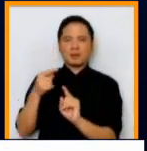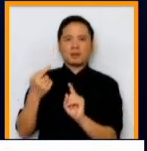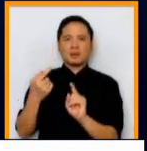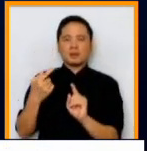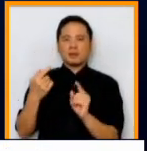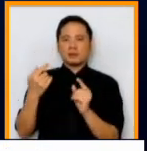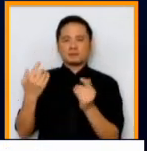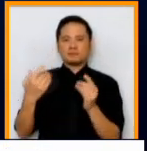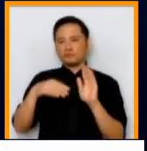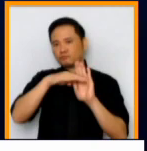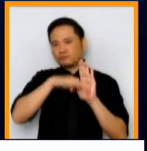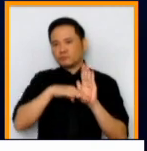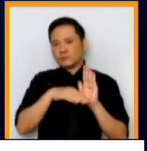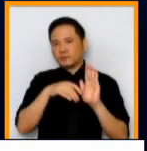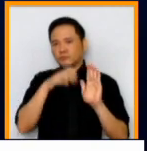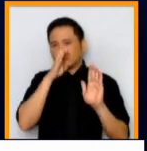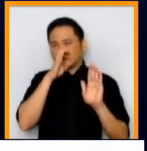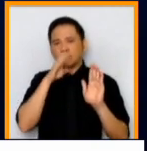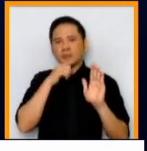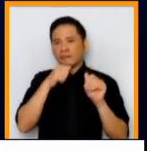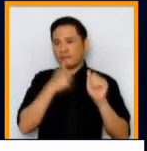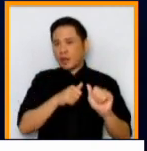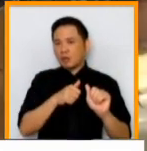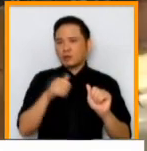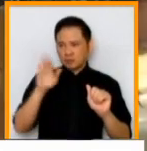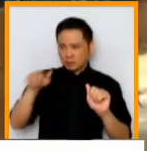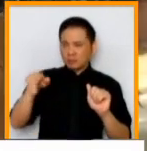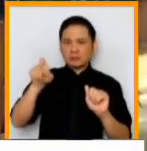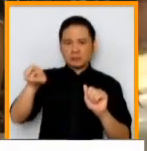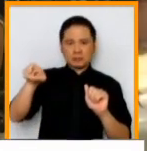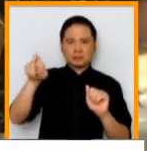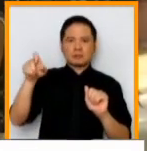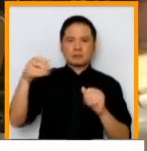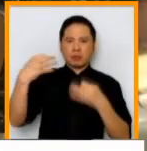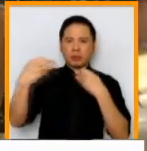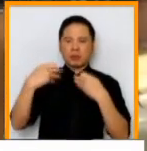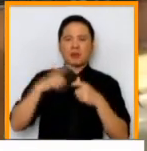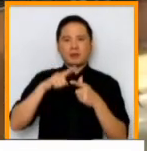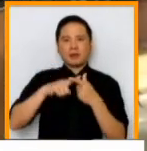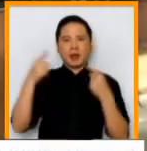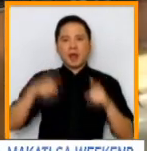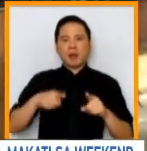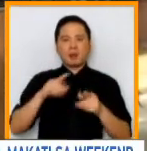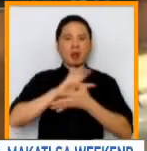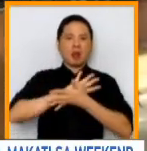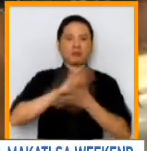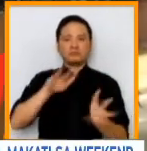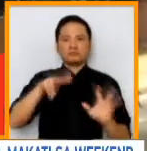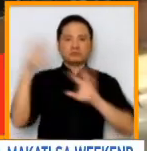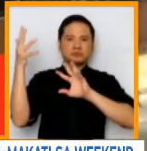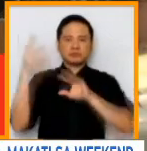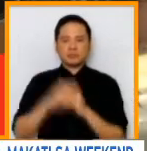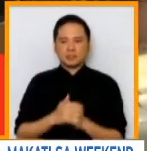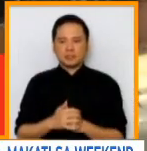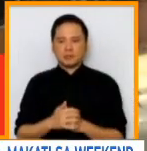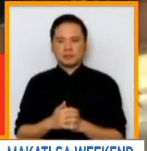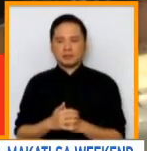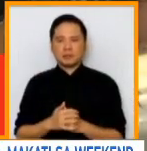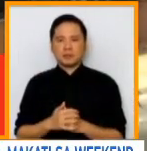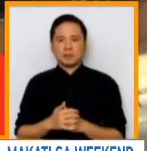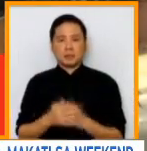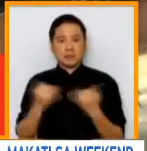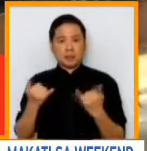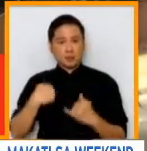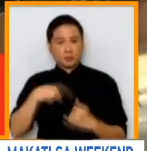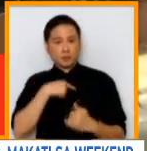standards at posible yung naging super spreader event. Tatlong araw na naming pinapadala ng text message at tinatawagan si Congressman Duke